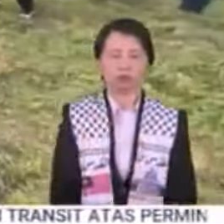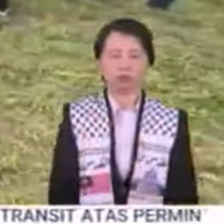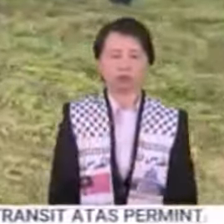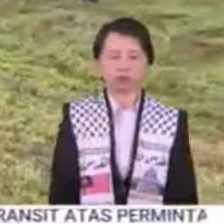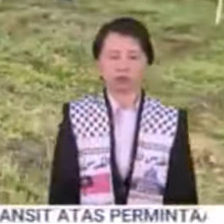beruas